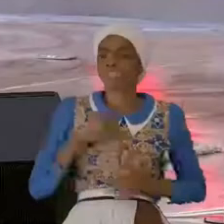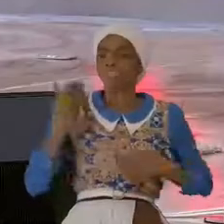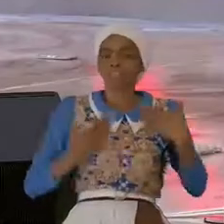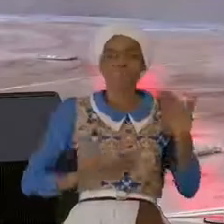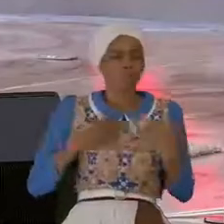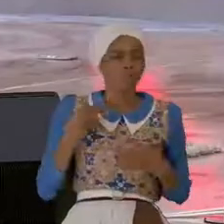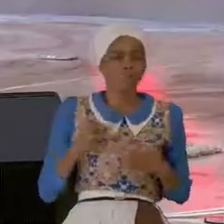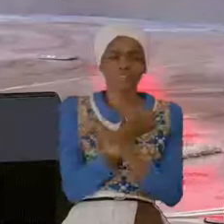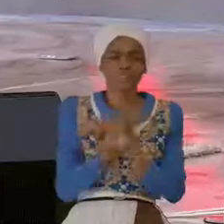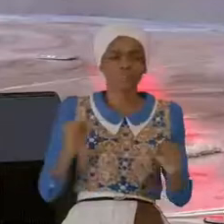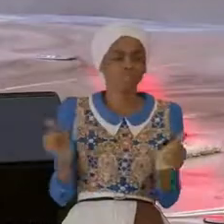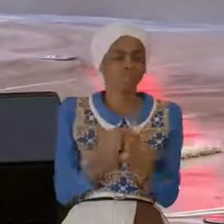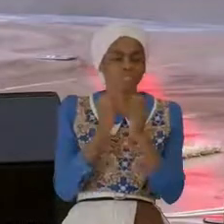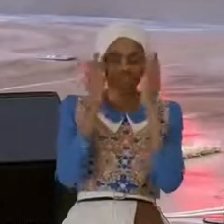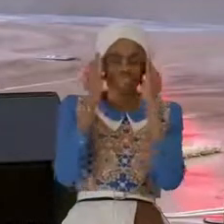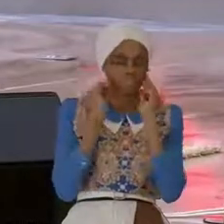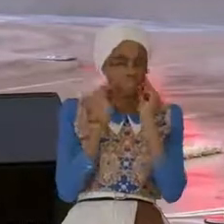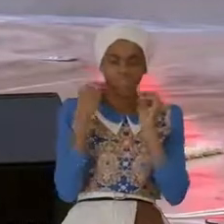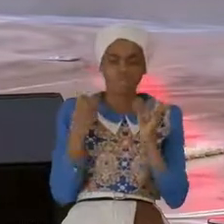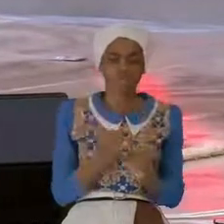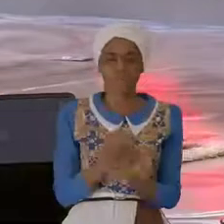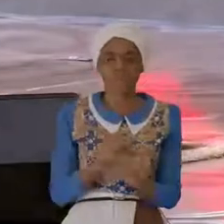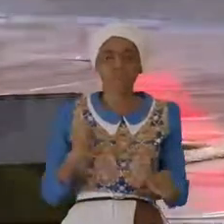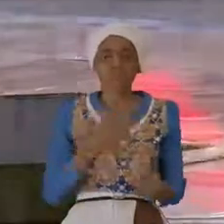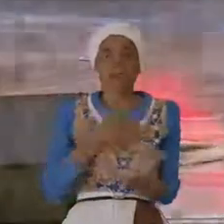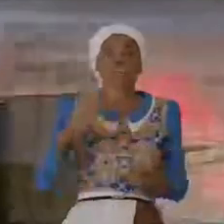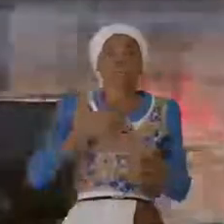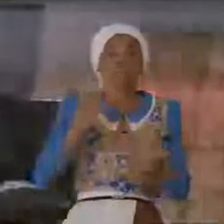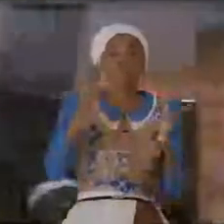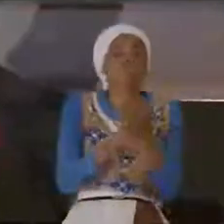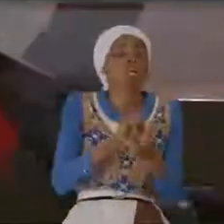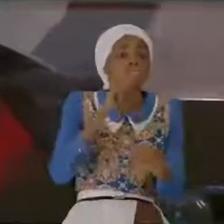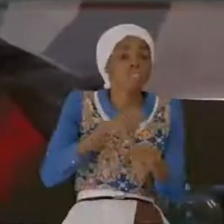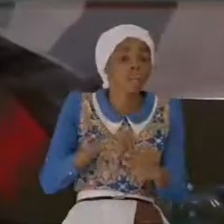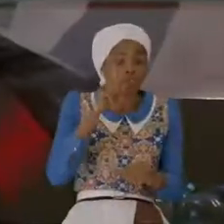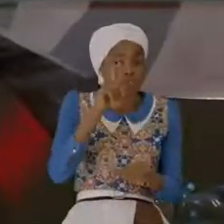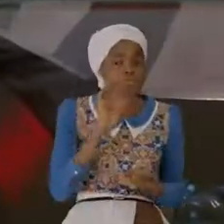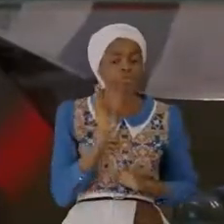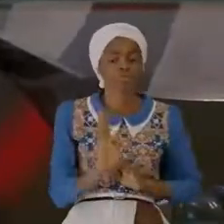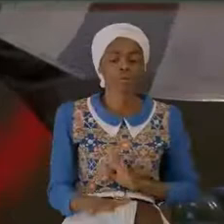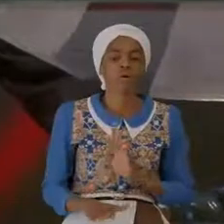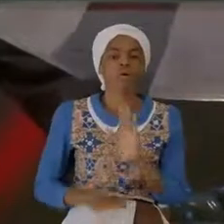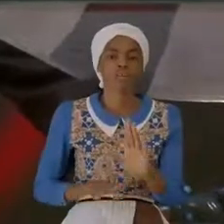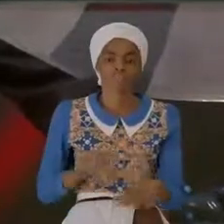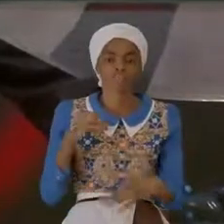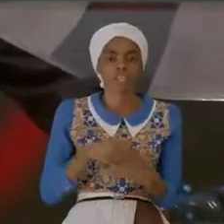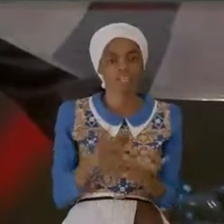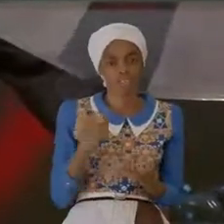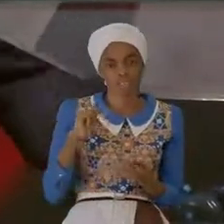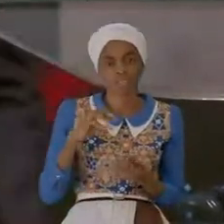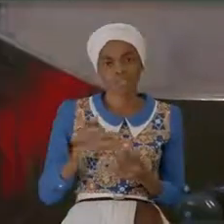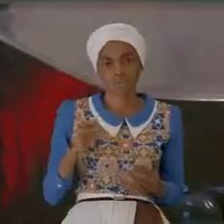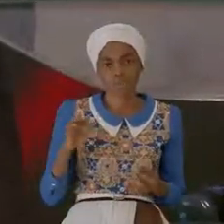tu as la joie du salut, l'espérance du salut, et depuis lors, et tu marches selon